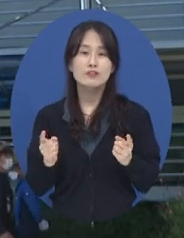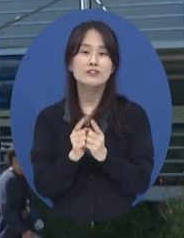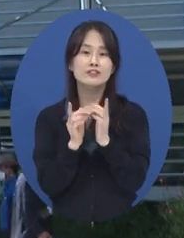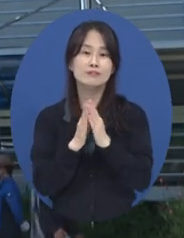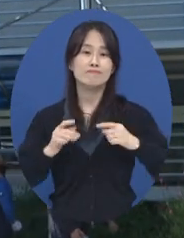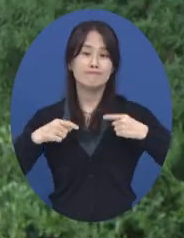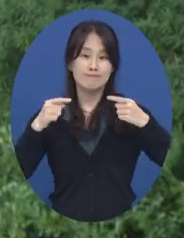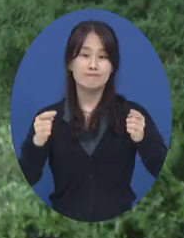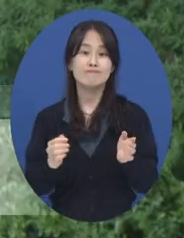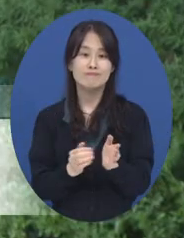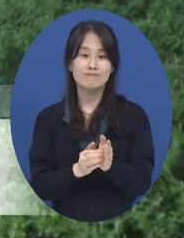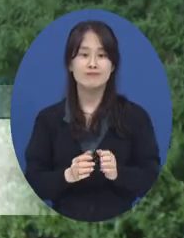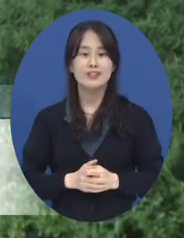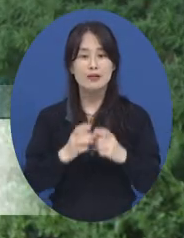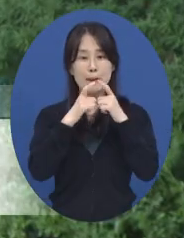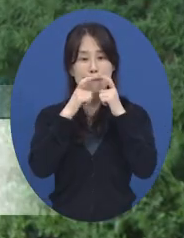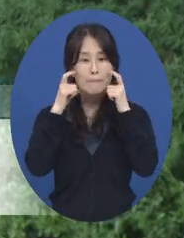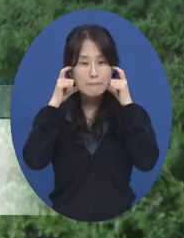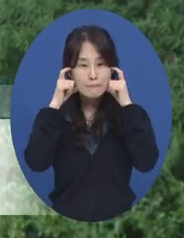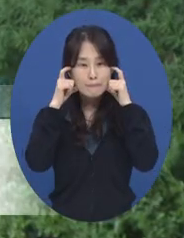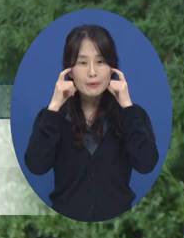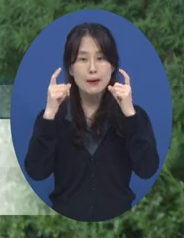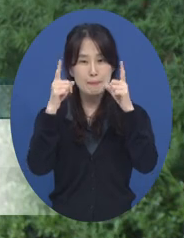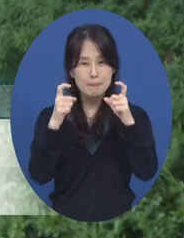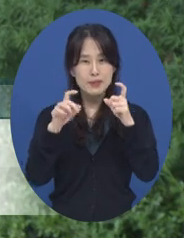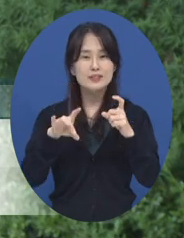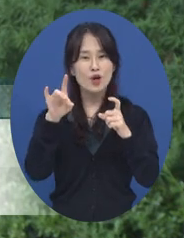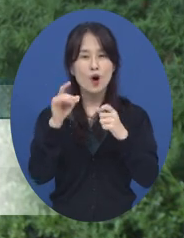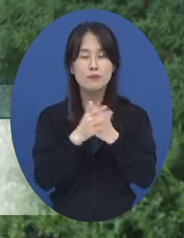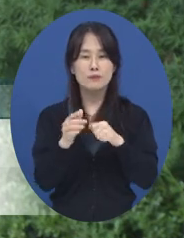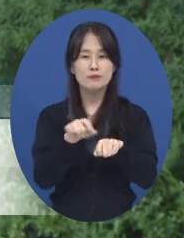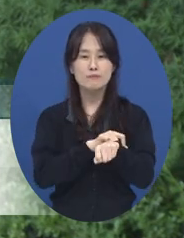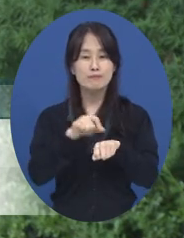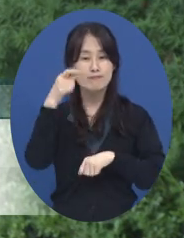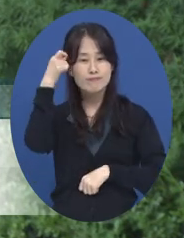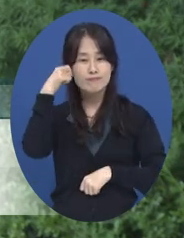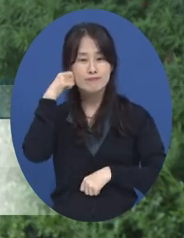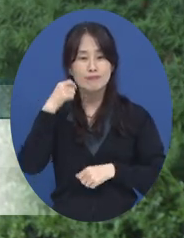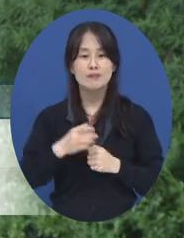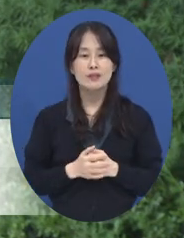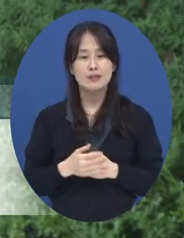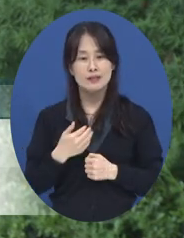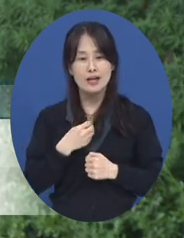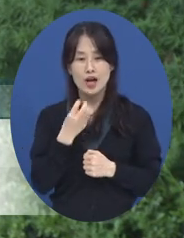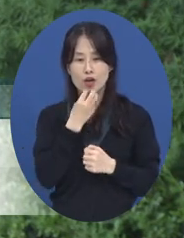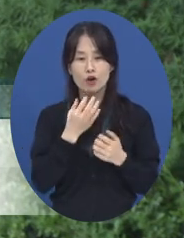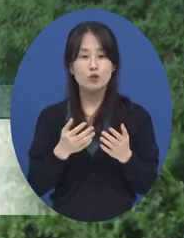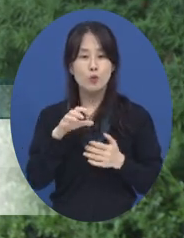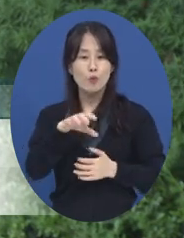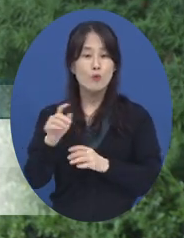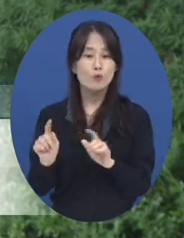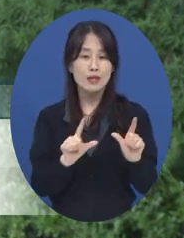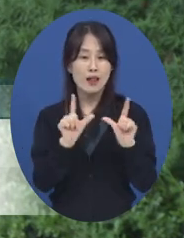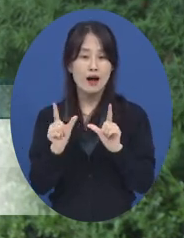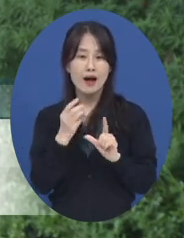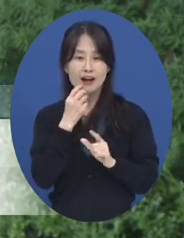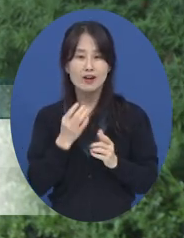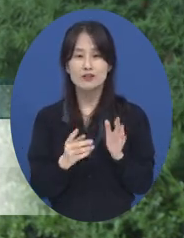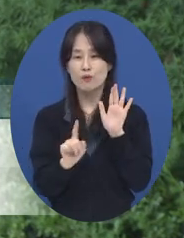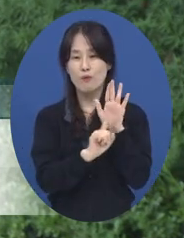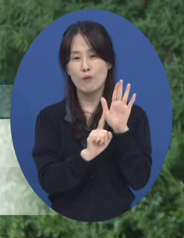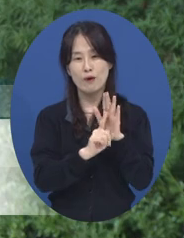참여했습니다. 마스크를 쓰고 찍은 광고는 처음이라 특별했어요. 그리고 제가 경기도에